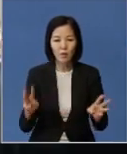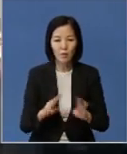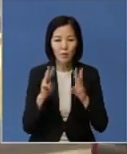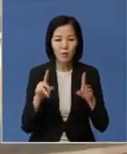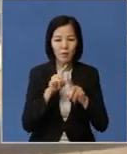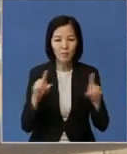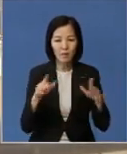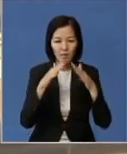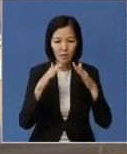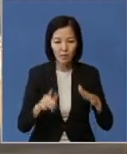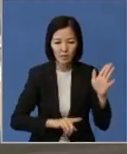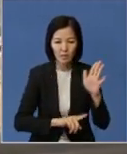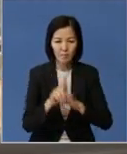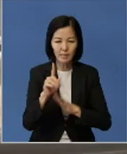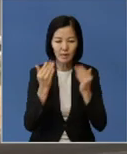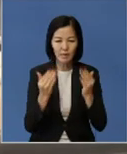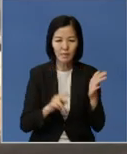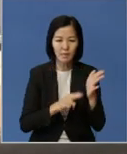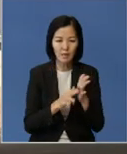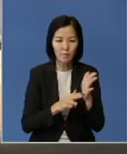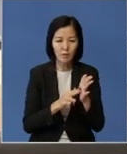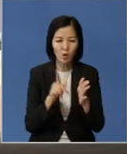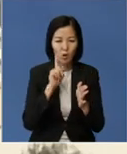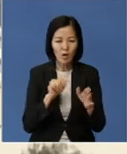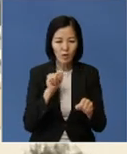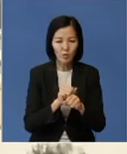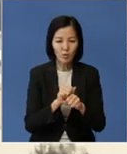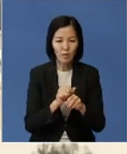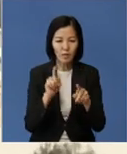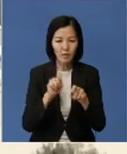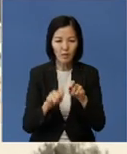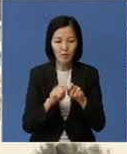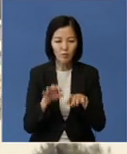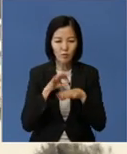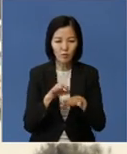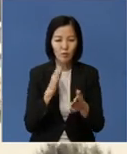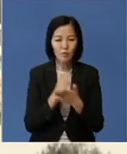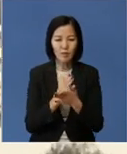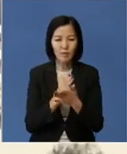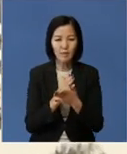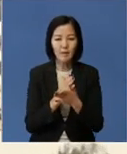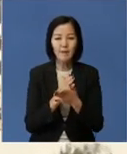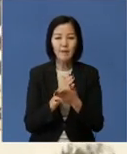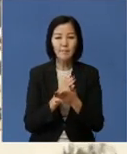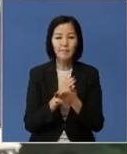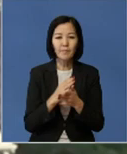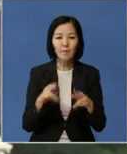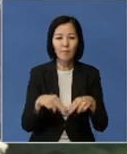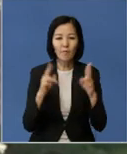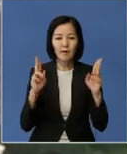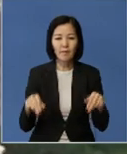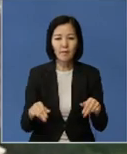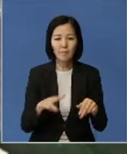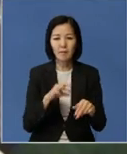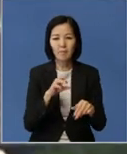ғимараттың шатырынан шыққан. Қазір теміржол қатынасы уақытша тоқтатылды. Тергеу амалдары жүргізілуде. Айта кетейік, бұл вокзал Мекке мен